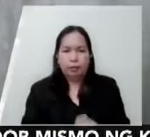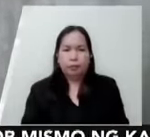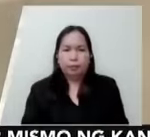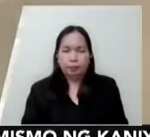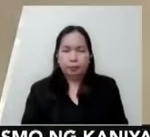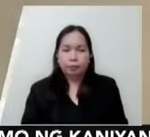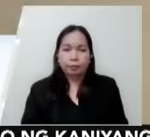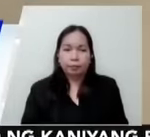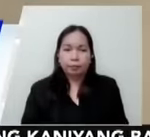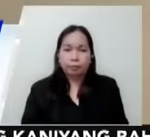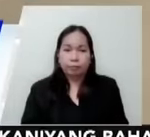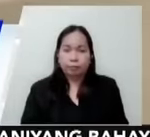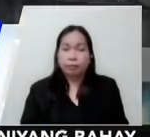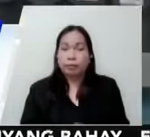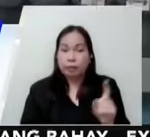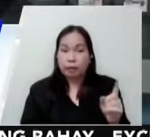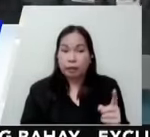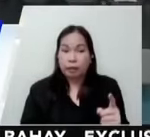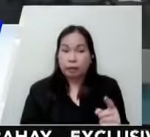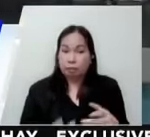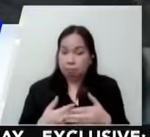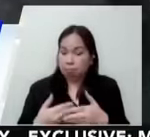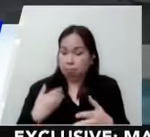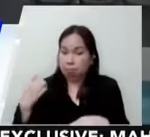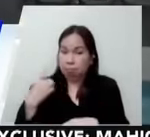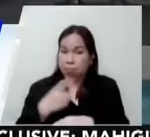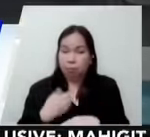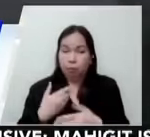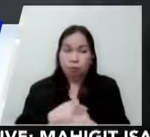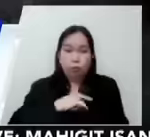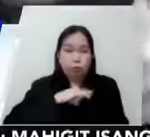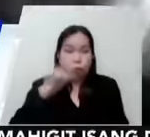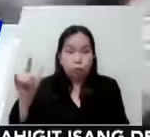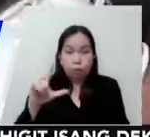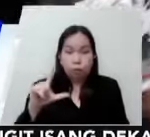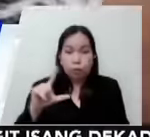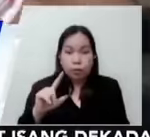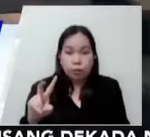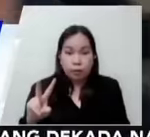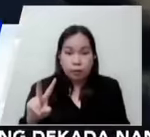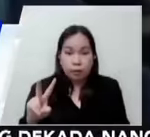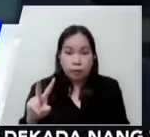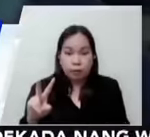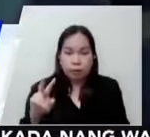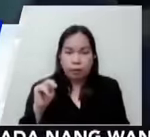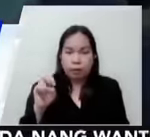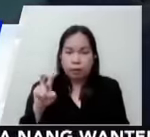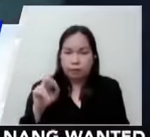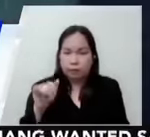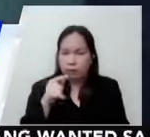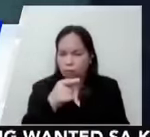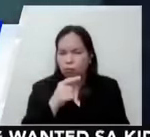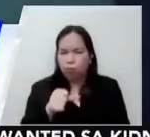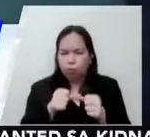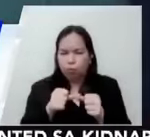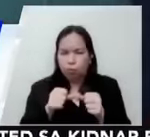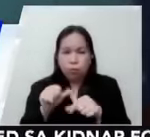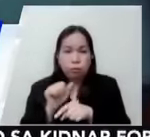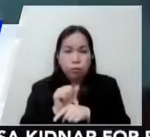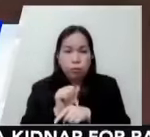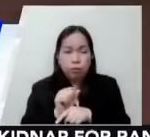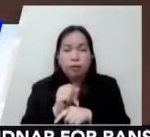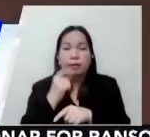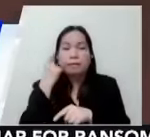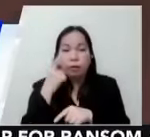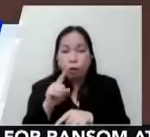Ilang araw bago lumipad pa Las Vegas sa Nevada kung saan gagawin ang kanyang full training para sa 2024 Paris